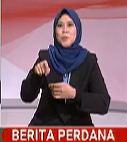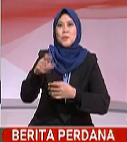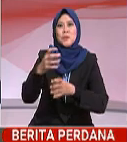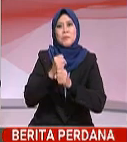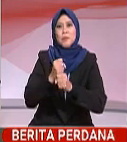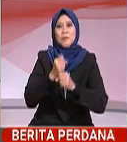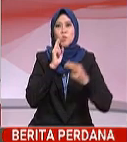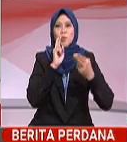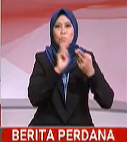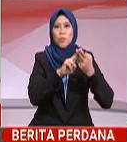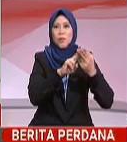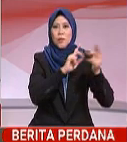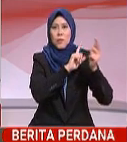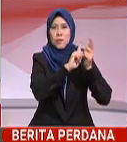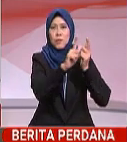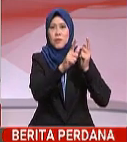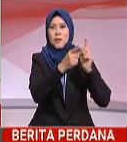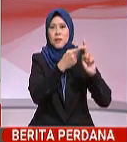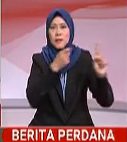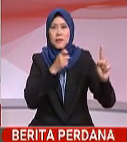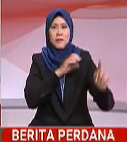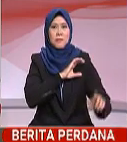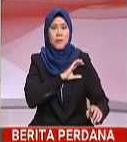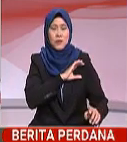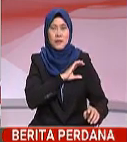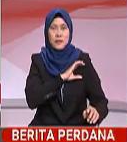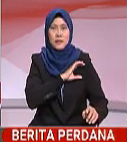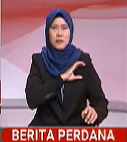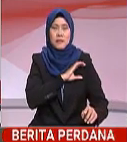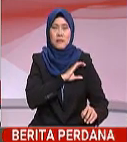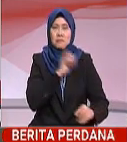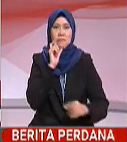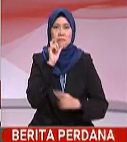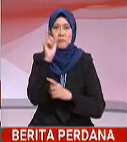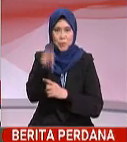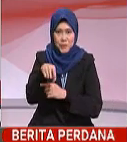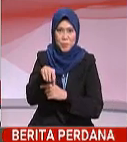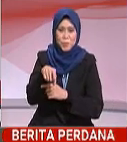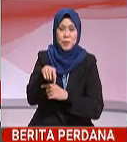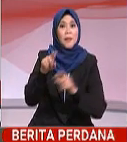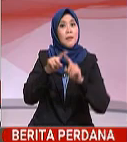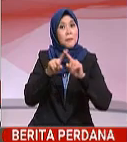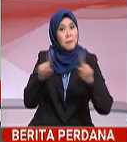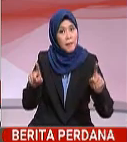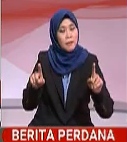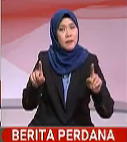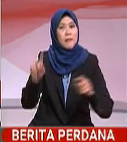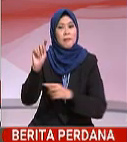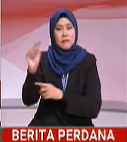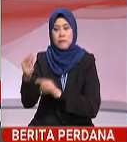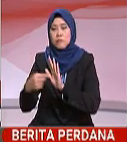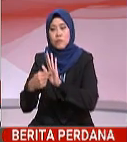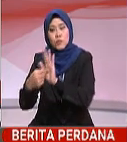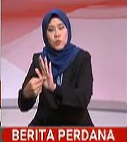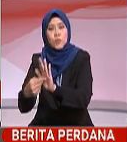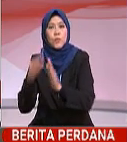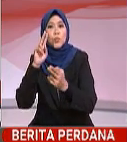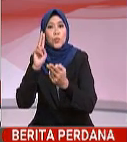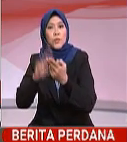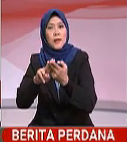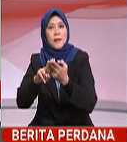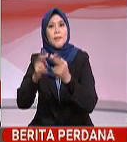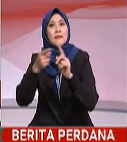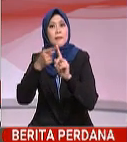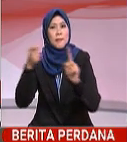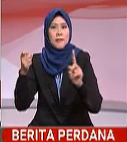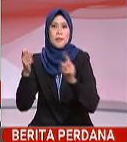mendapatkan surat kebenaran polis daripada pihak polis, namun hanya perlu menunjukkan surat yang